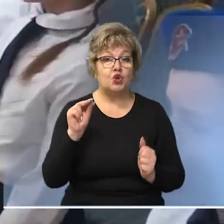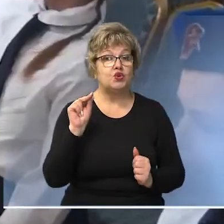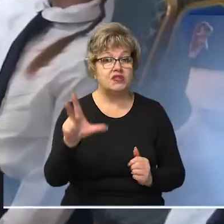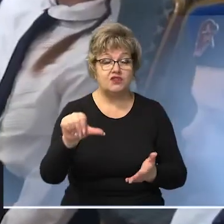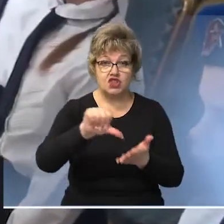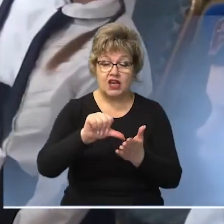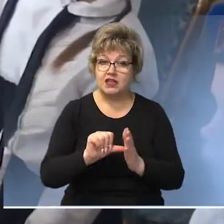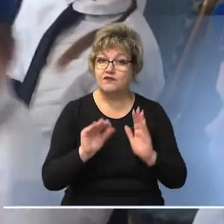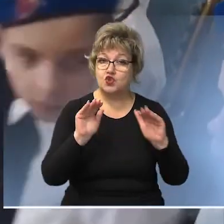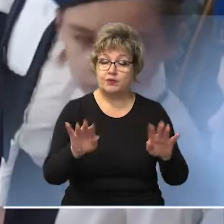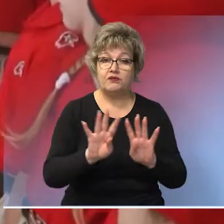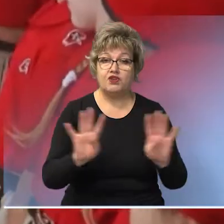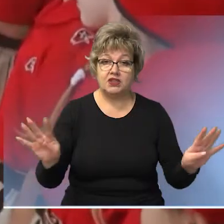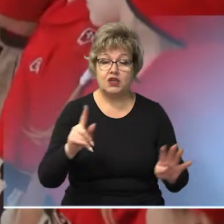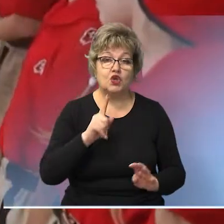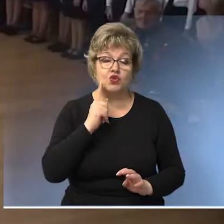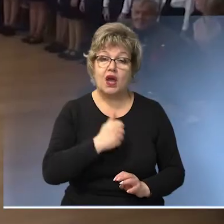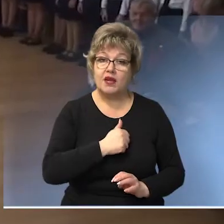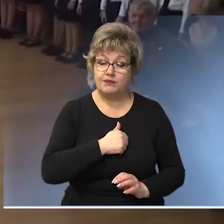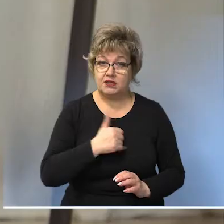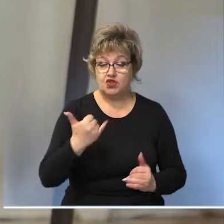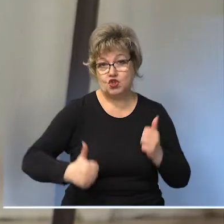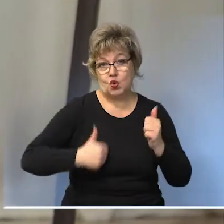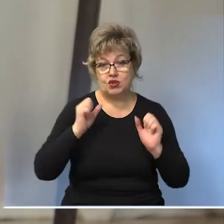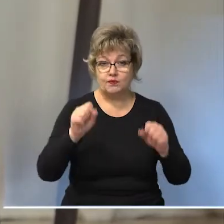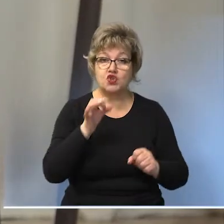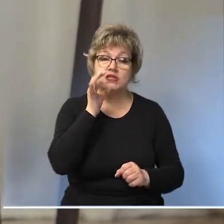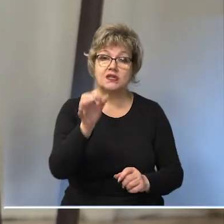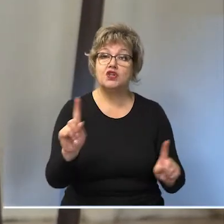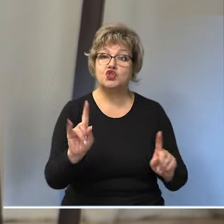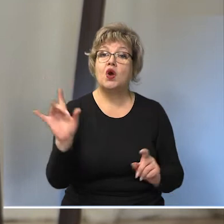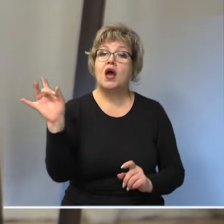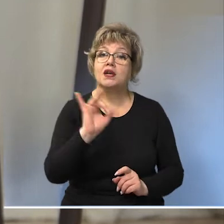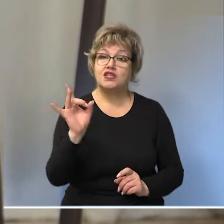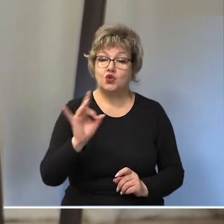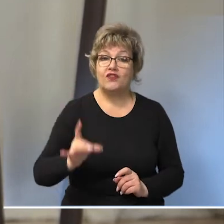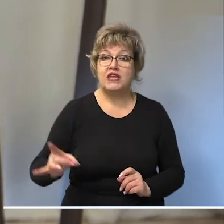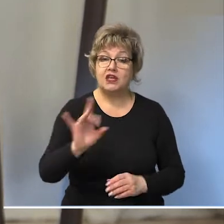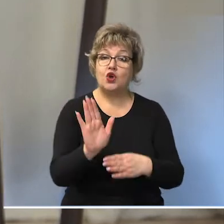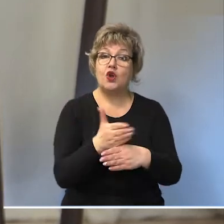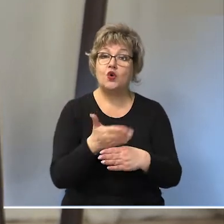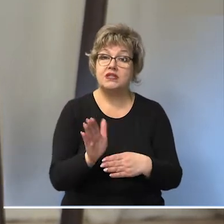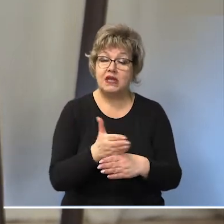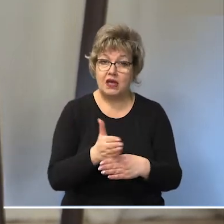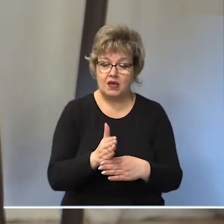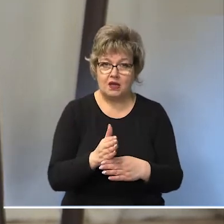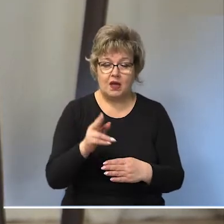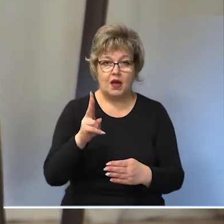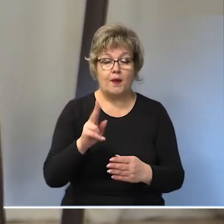получили удостоверение членов, вступив в ряды юнармии. Теперь с гордостью можно сказать, что Ростовское региональное